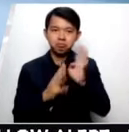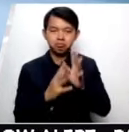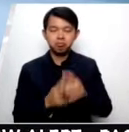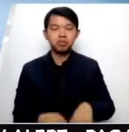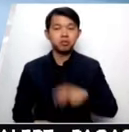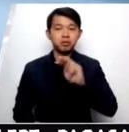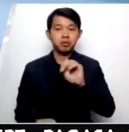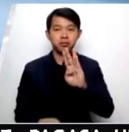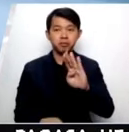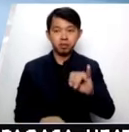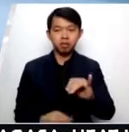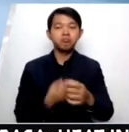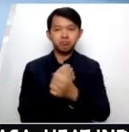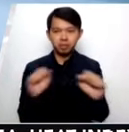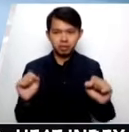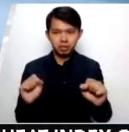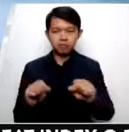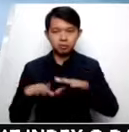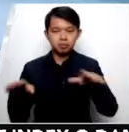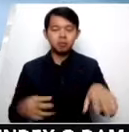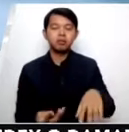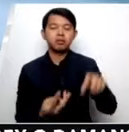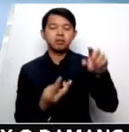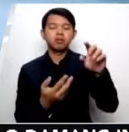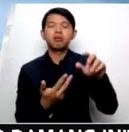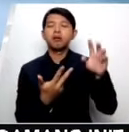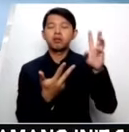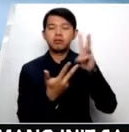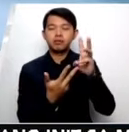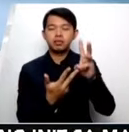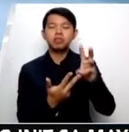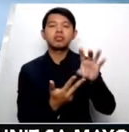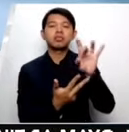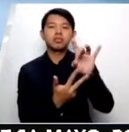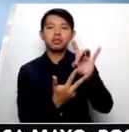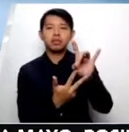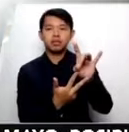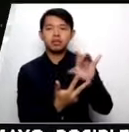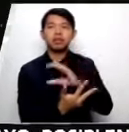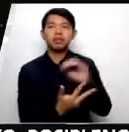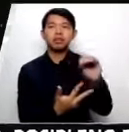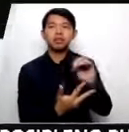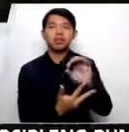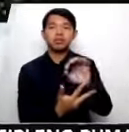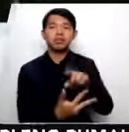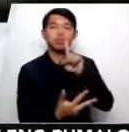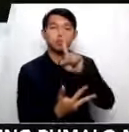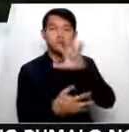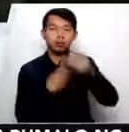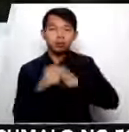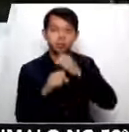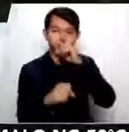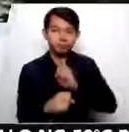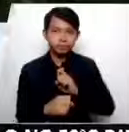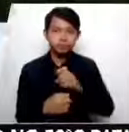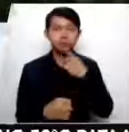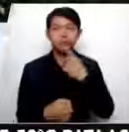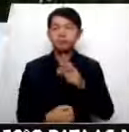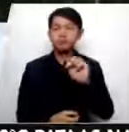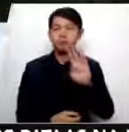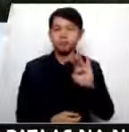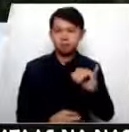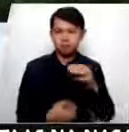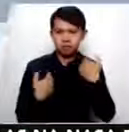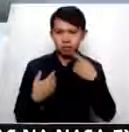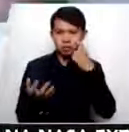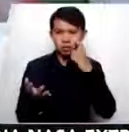8 years old 6 years old at ang pinakabata isang taong gulang ayon sa NBI may na-monitor silang maselang video